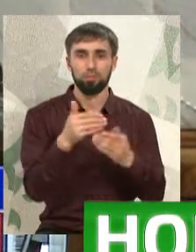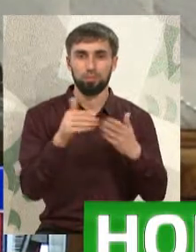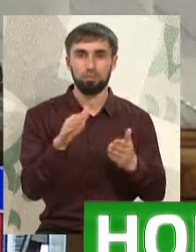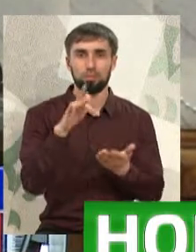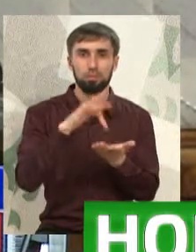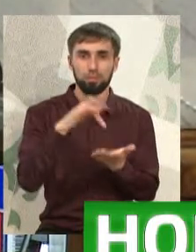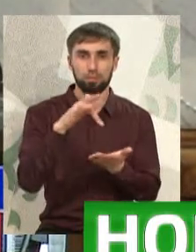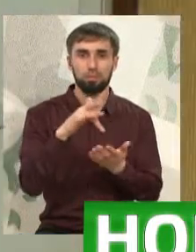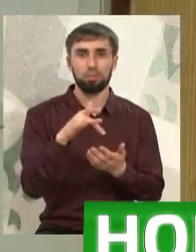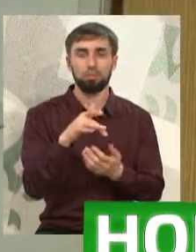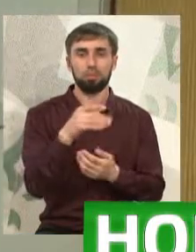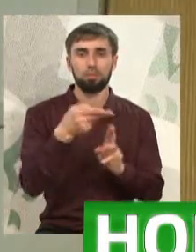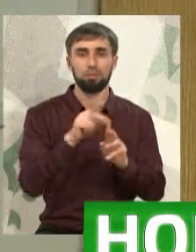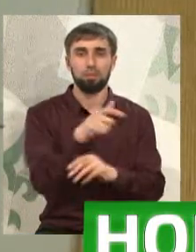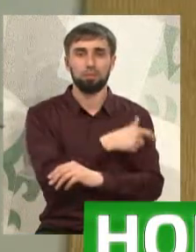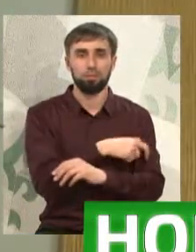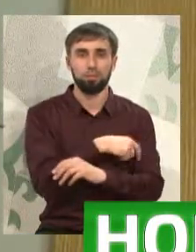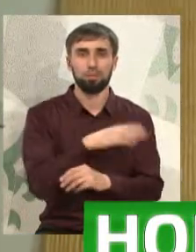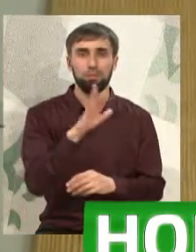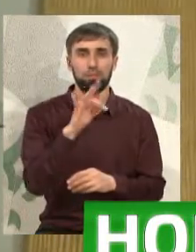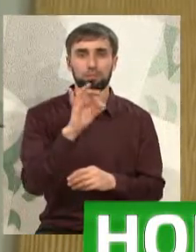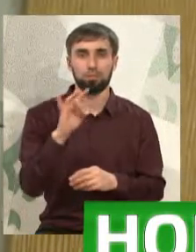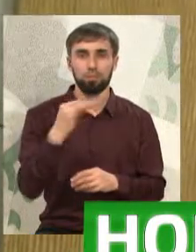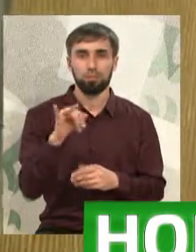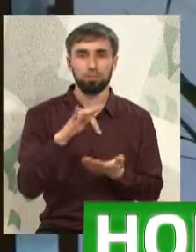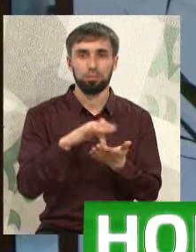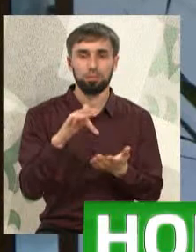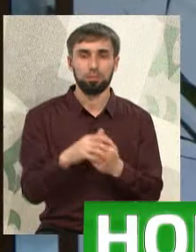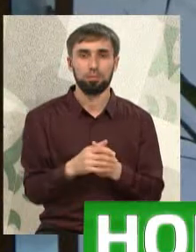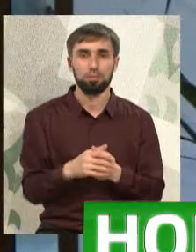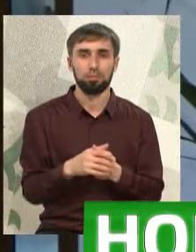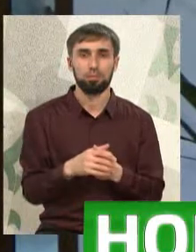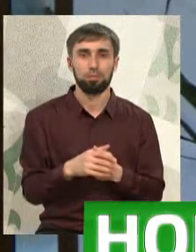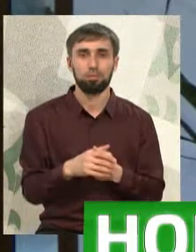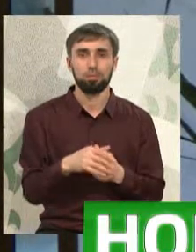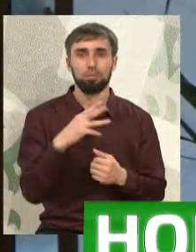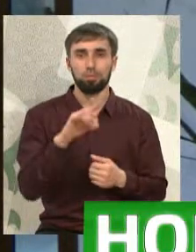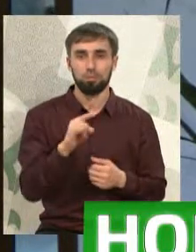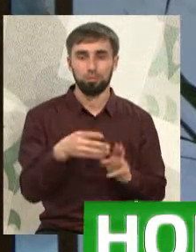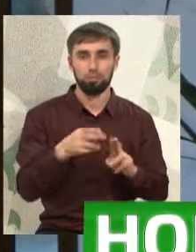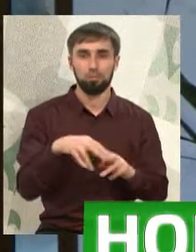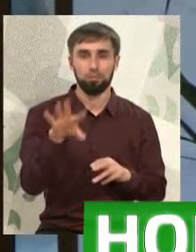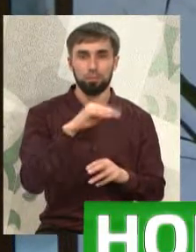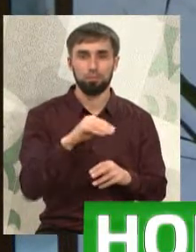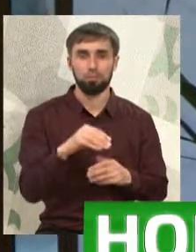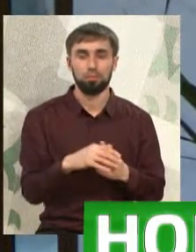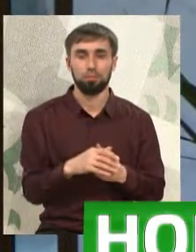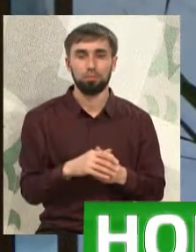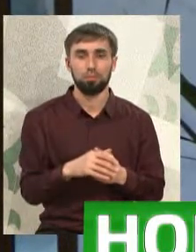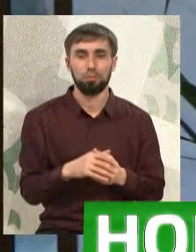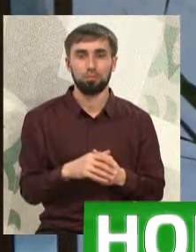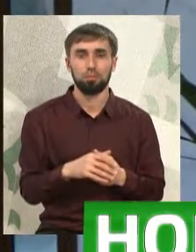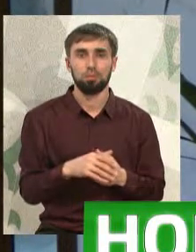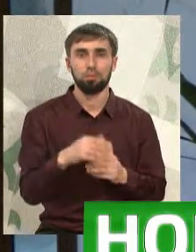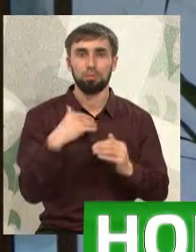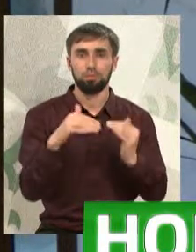а функционировать он будет в региональной общественной приемной партии. Мы со своей стороны представляем свою инфраструктуру, то есть